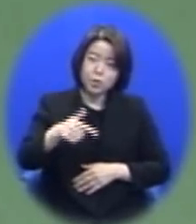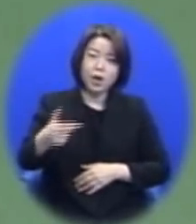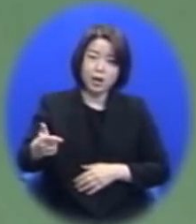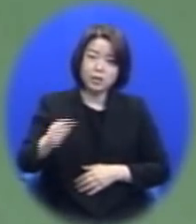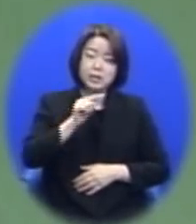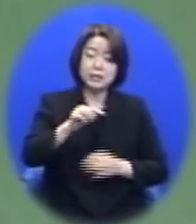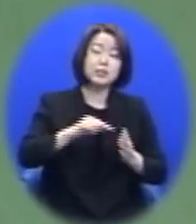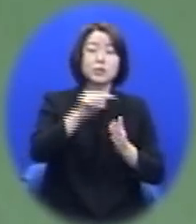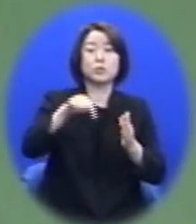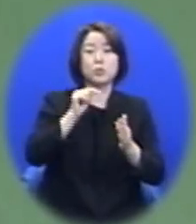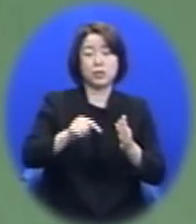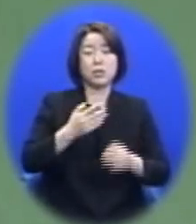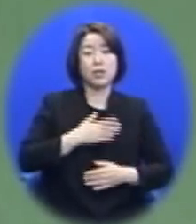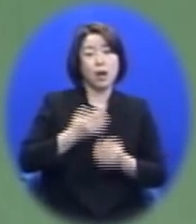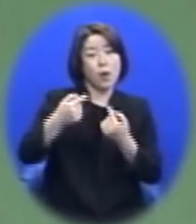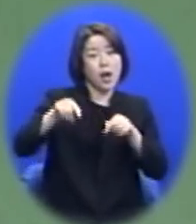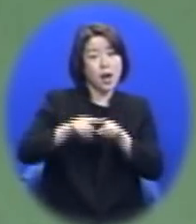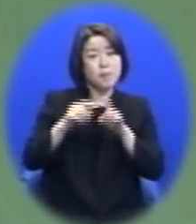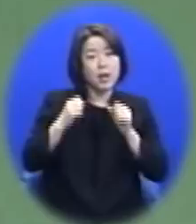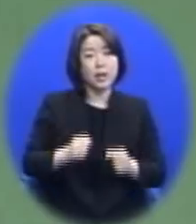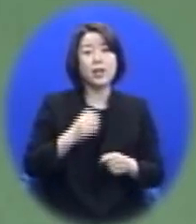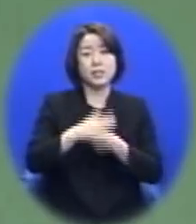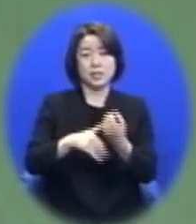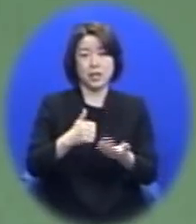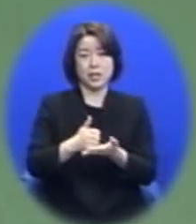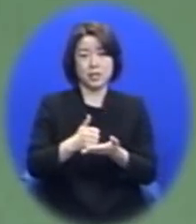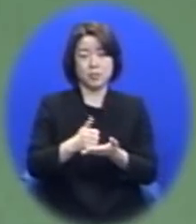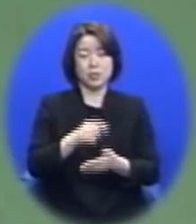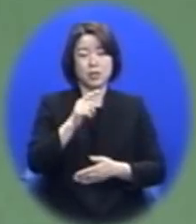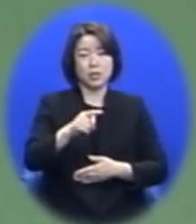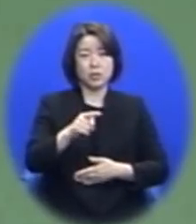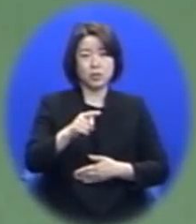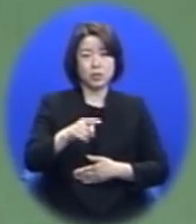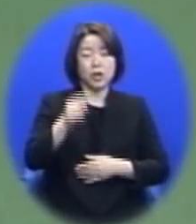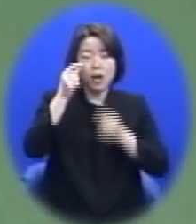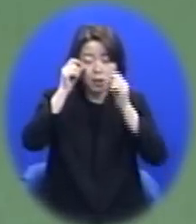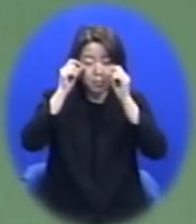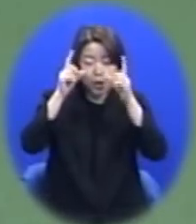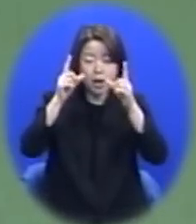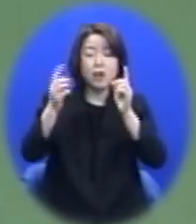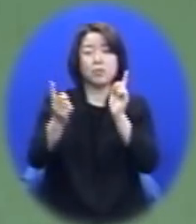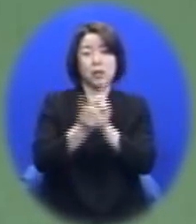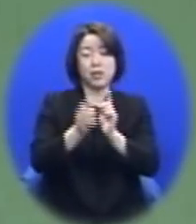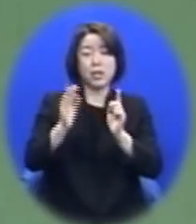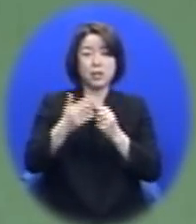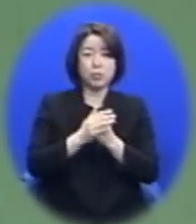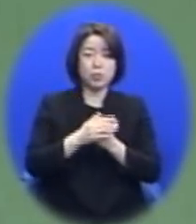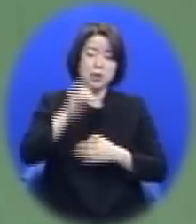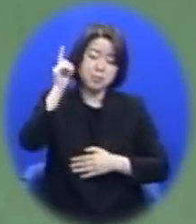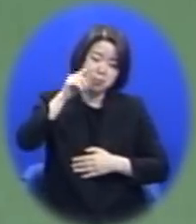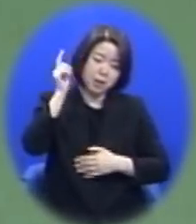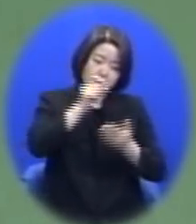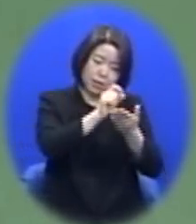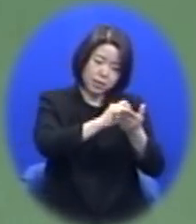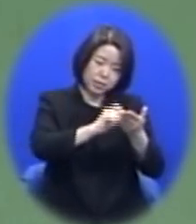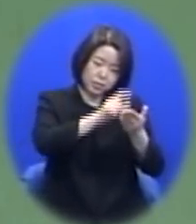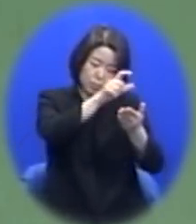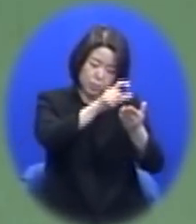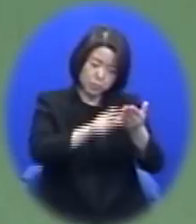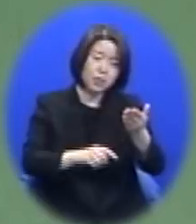그 속에서 나와 함께 하신 하나님, 그 하나님을 눈떠야 하니까 매일 기록을 해보시라는 거예요.